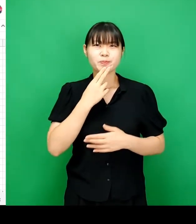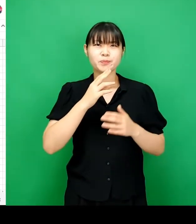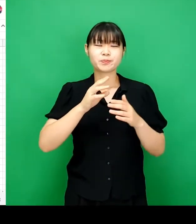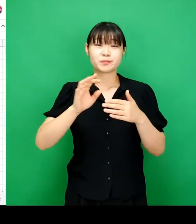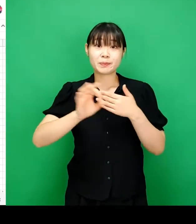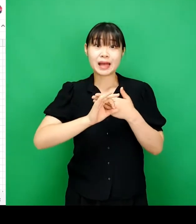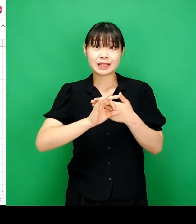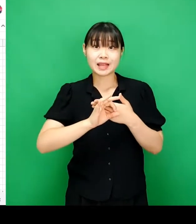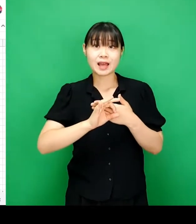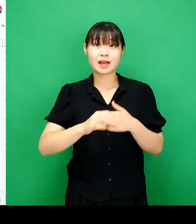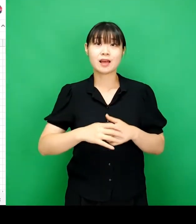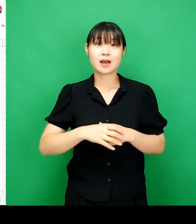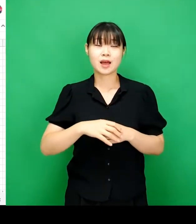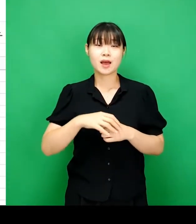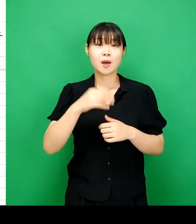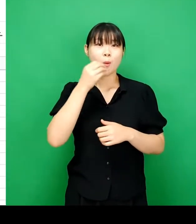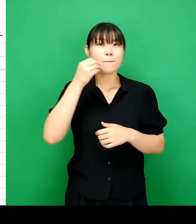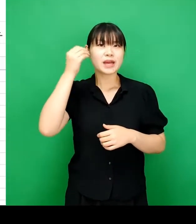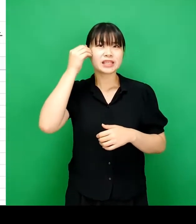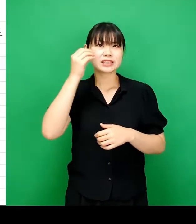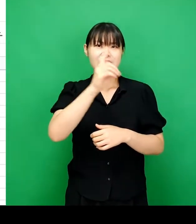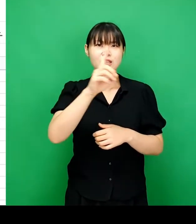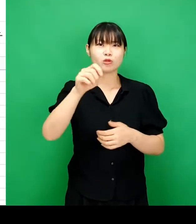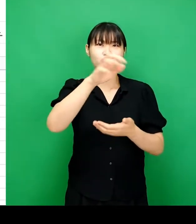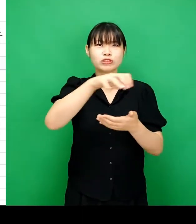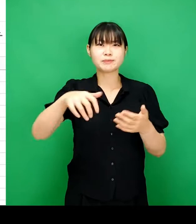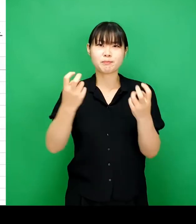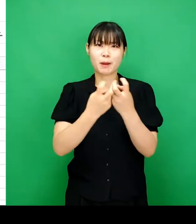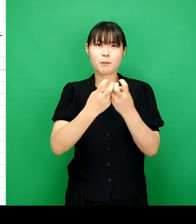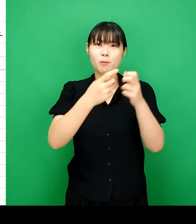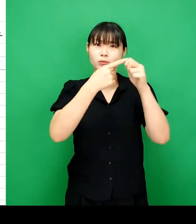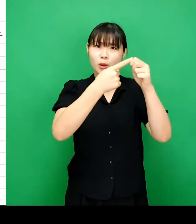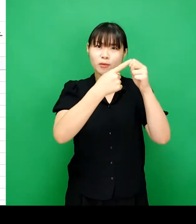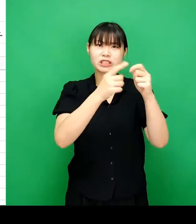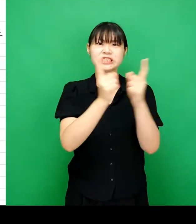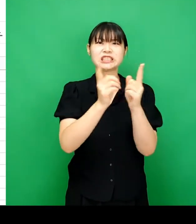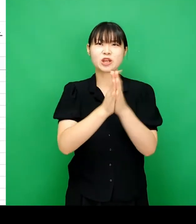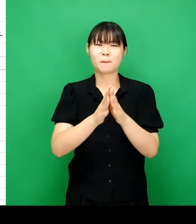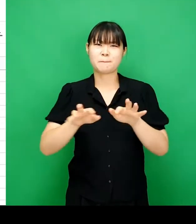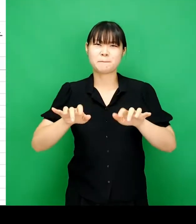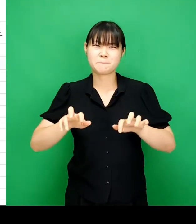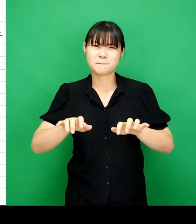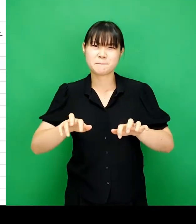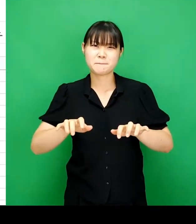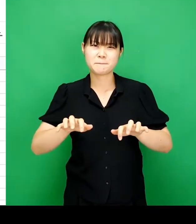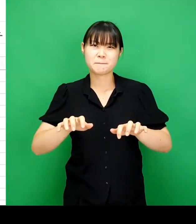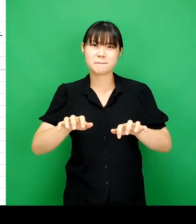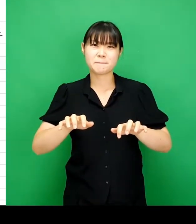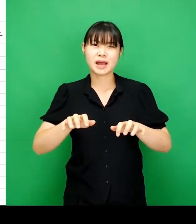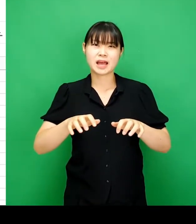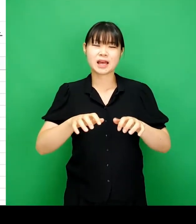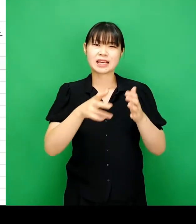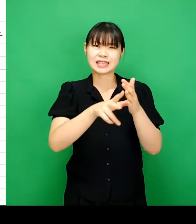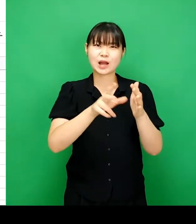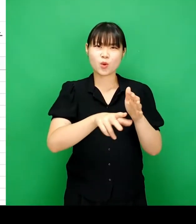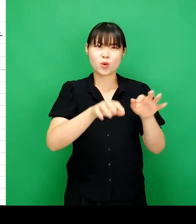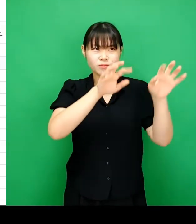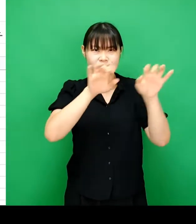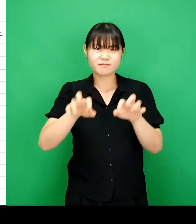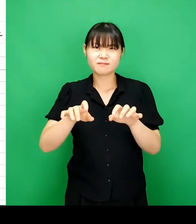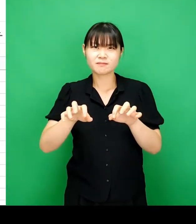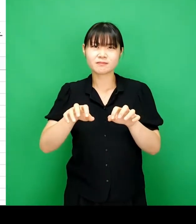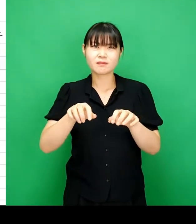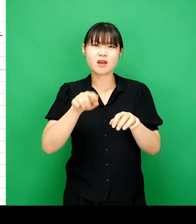웹페이지에 데이터를 수집하는 방법은 첫 번째로는 직접 타이핑해 자료를 입력하는 방법이 있습니다.